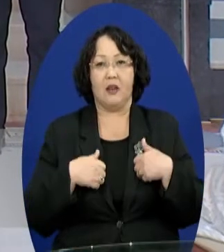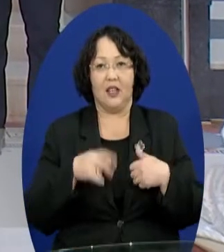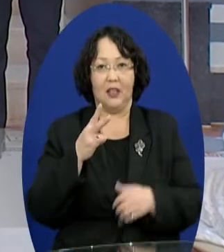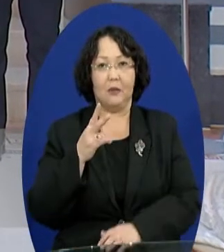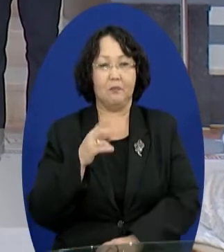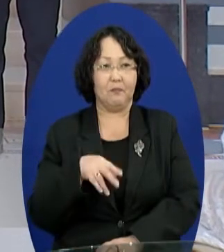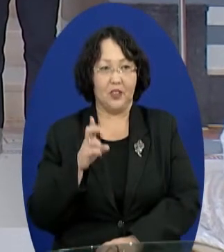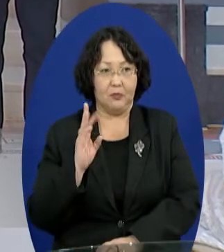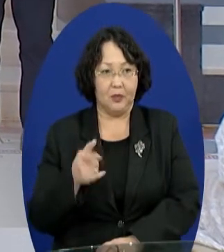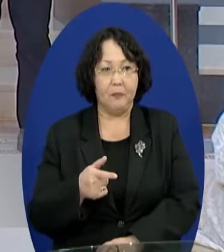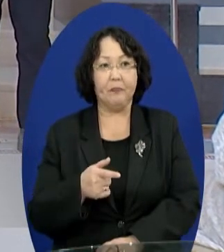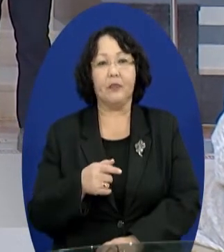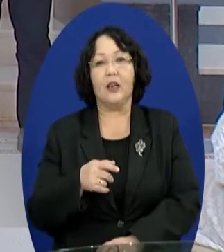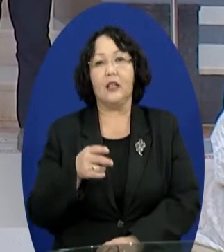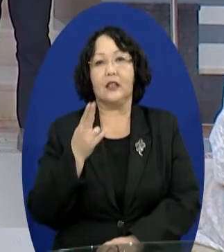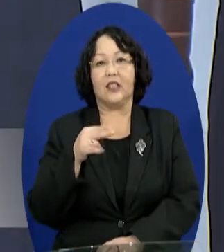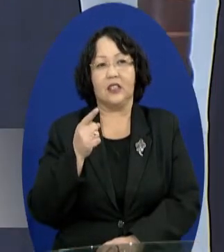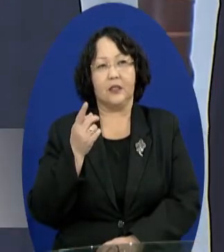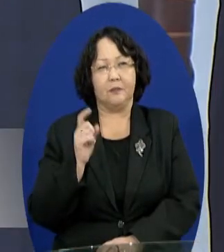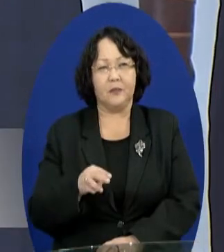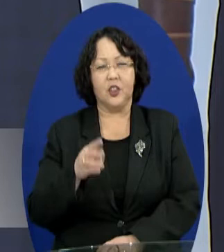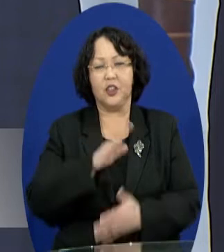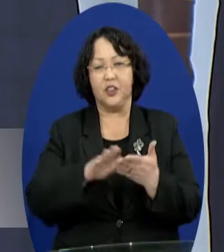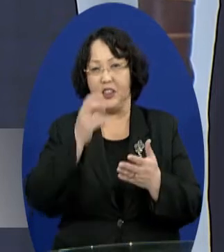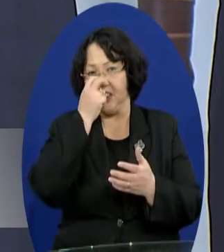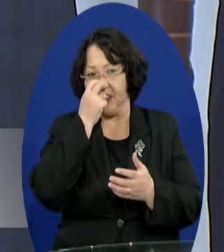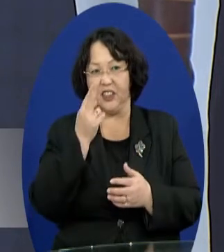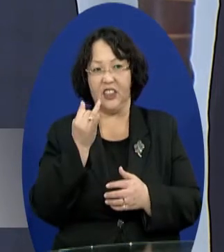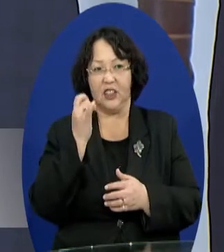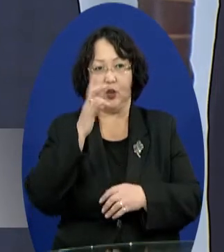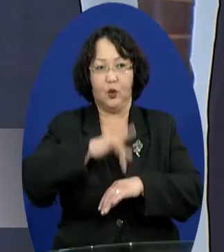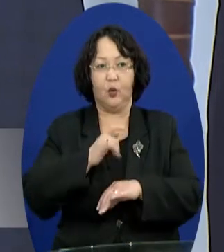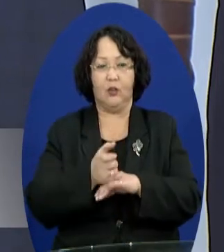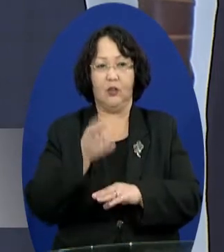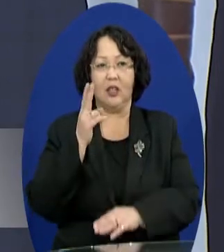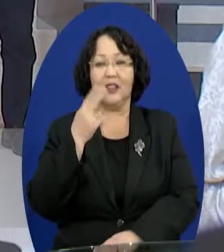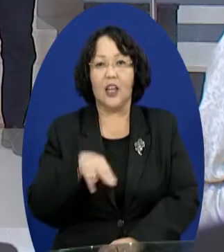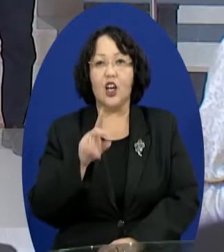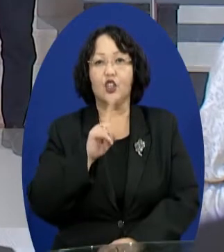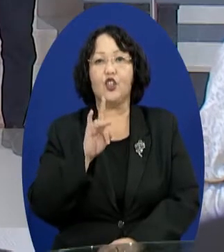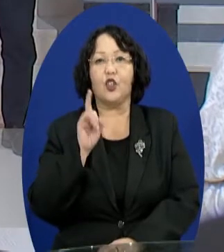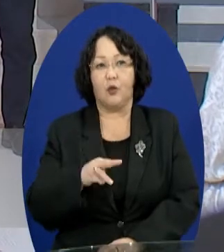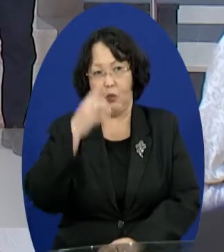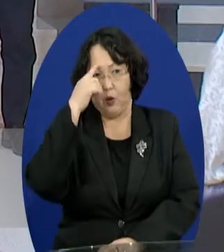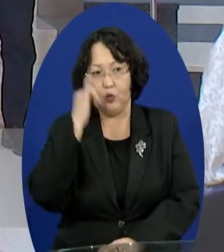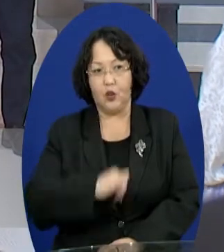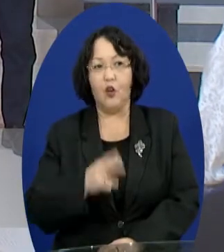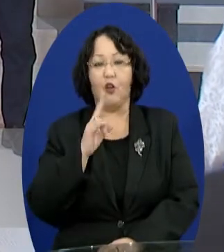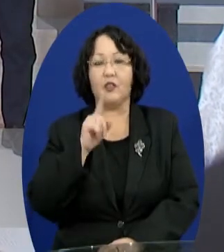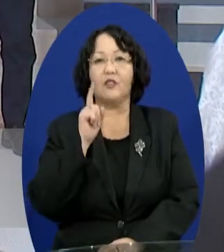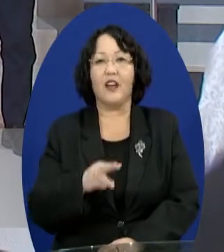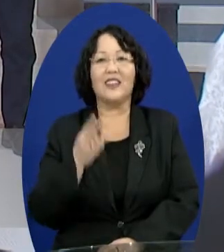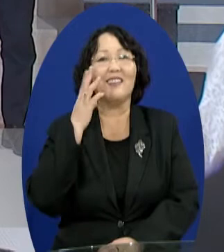хорооны зураач Банзрагчийн Дашнам, Шин цирк төвийн тэргүүн Дондгийн Зоригт, Монгол улсын консерваторийн Найрал дууны